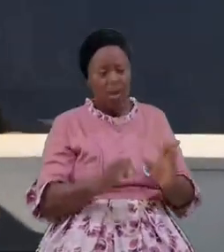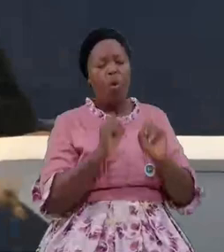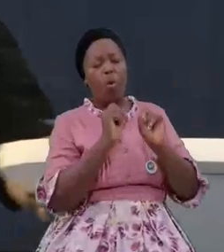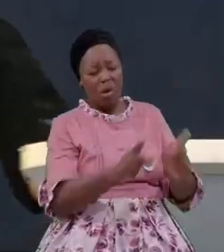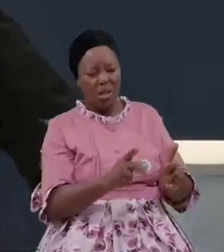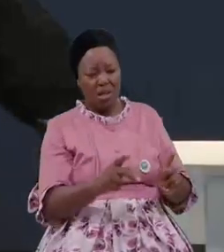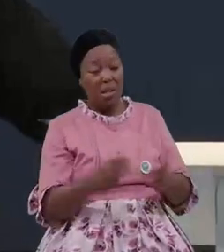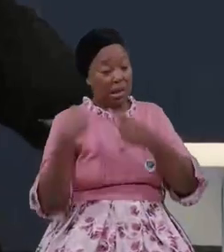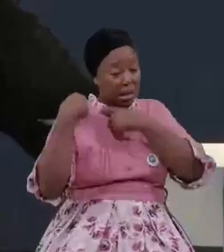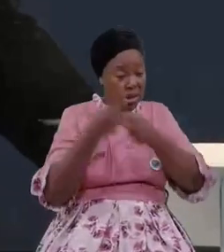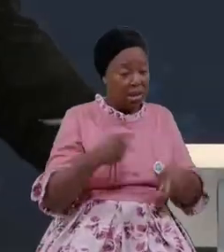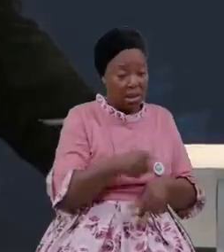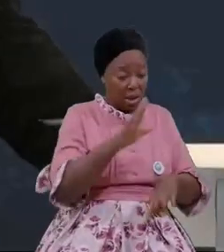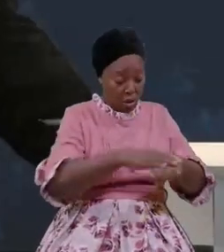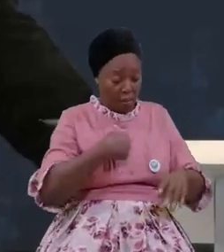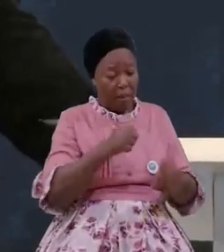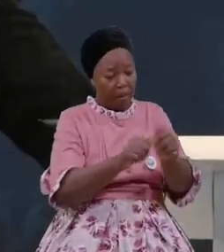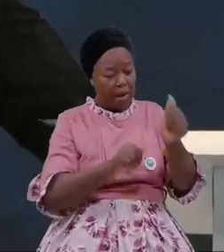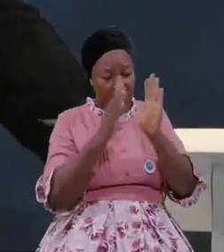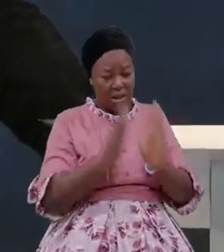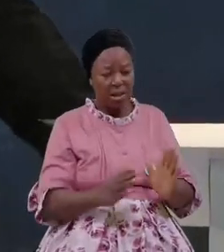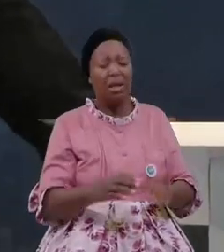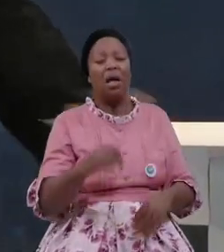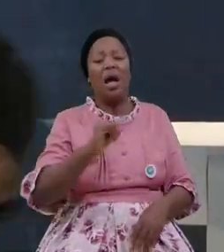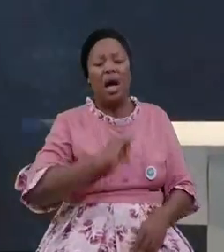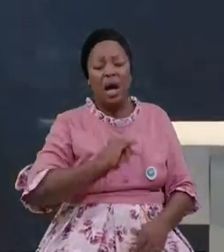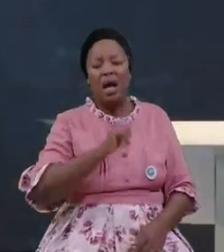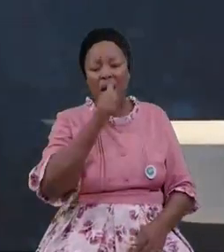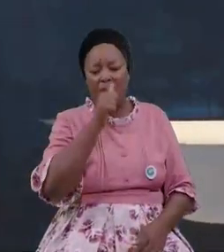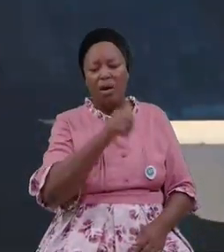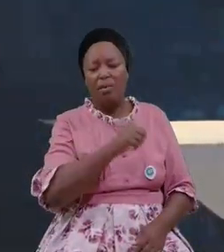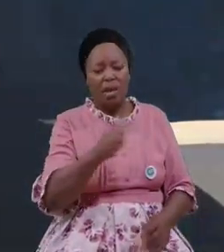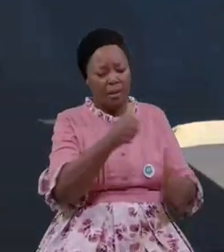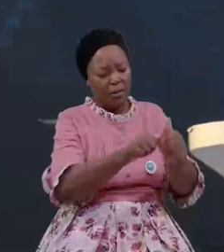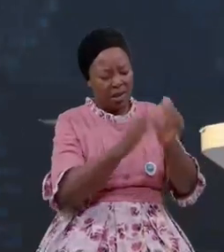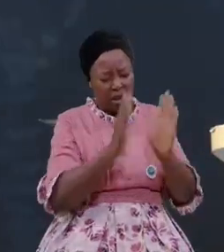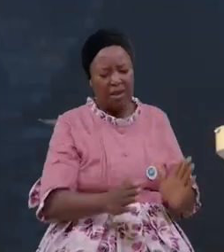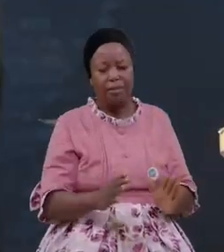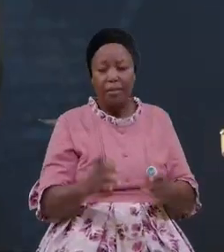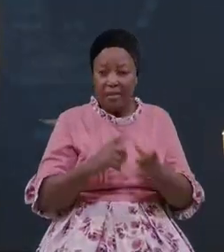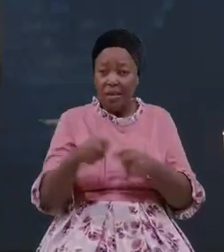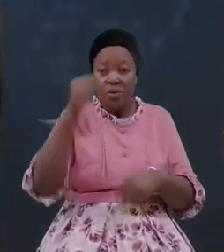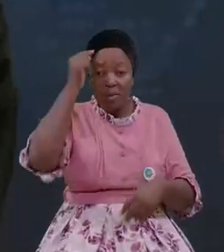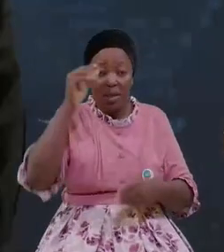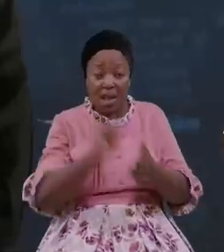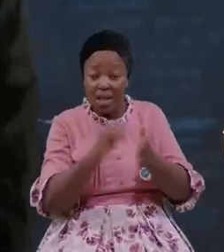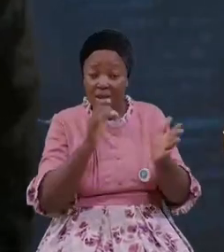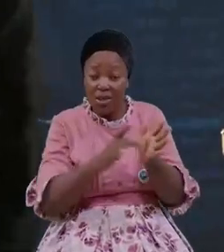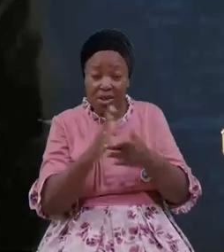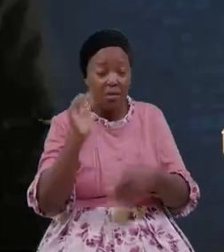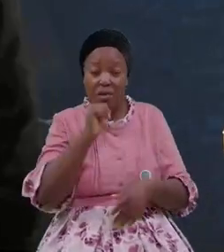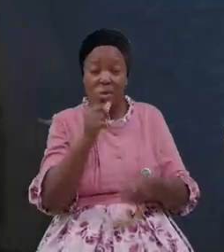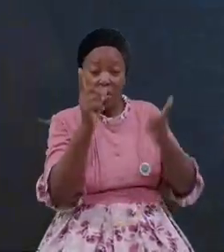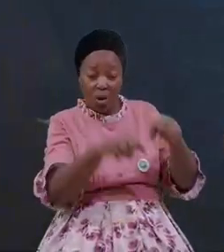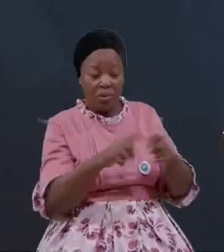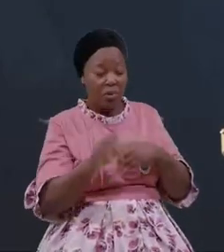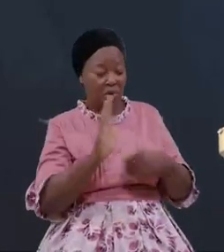d'accord puisqu'il m'appelle rétrograde oui je suis rétrograde vous croire que Jésus il croit que Jésus ne va